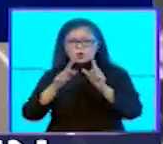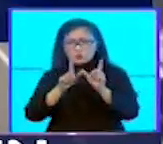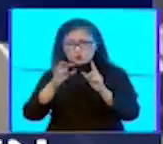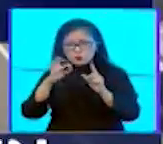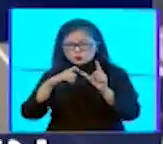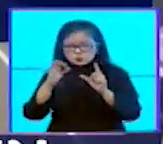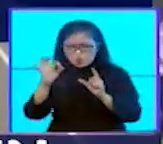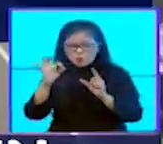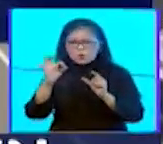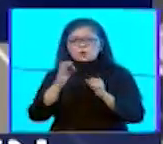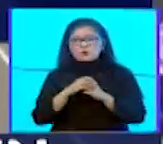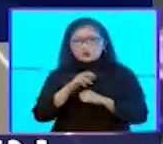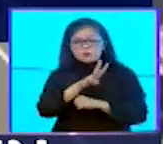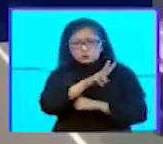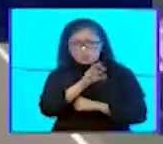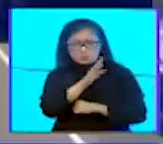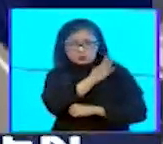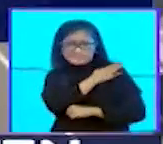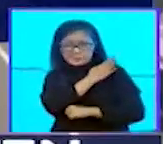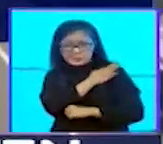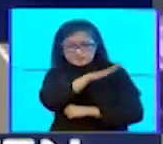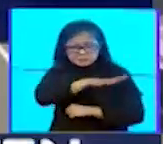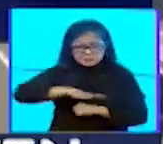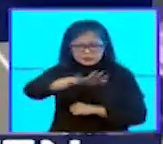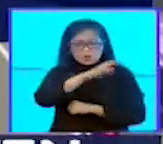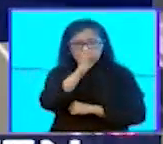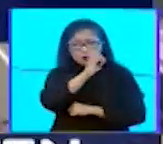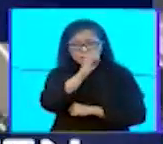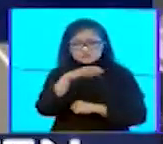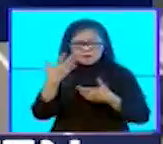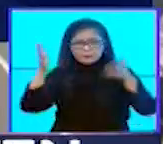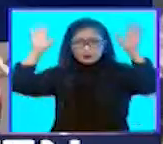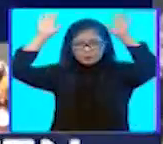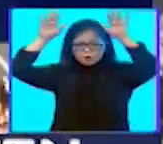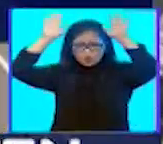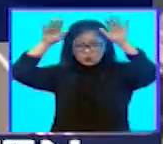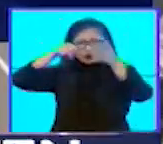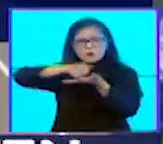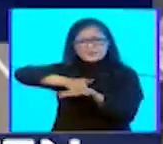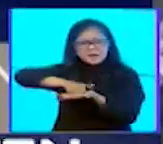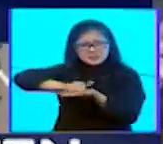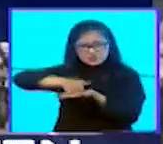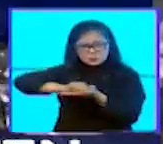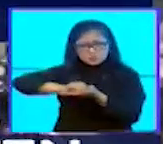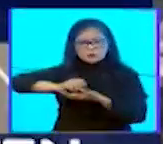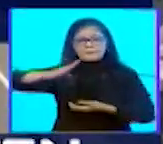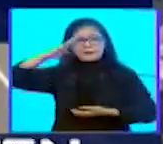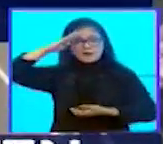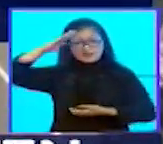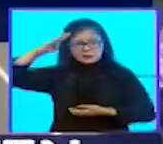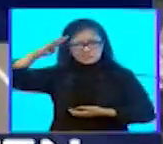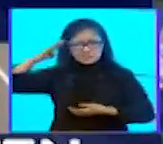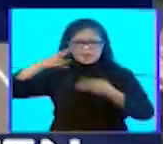Sementara 20 kabupaten berada di zona oranye, yakni Ponorogo, Kota Madiun, Madiun, Blitar, Tulungagung, Kota